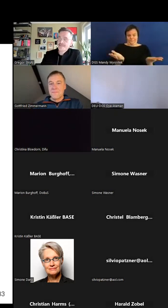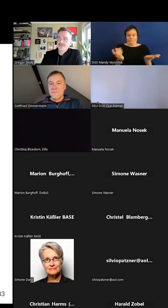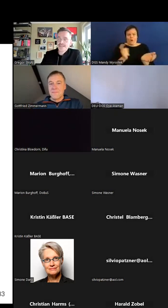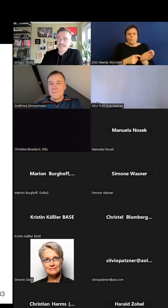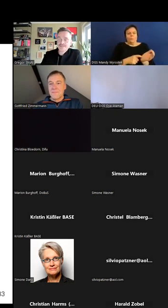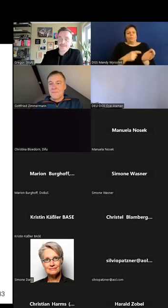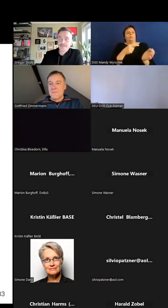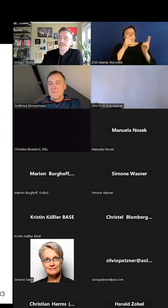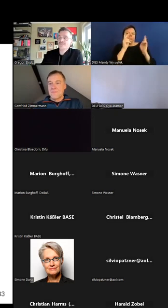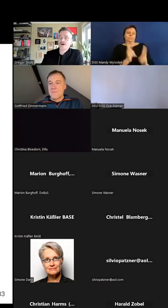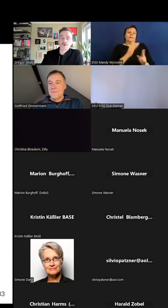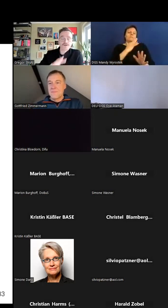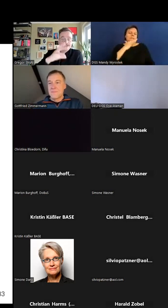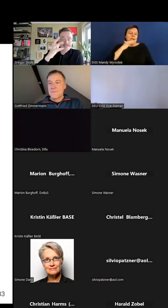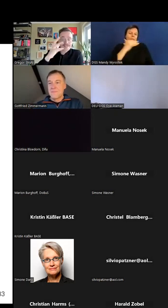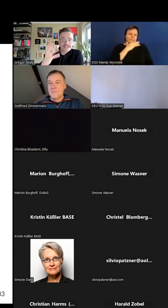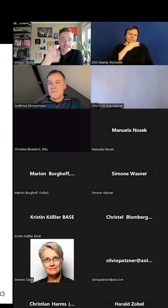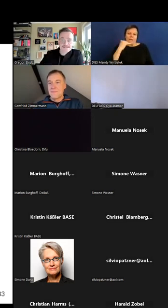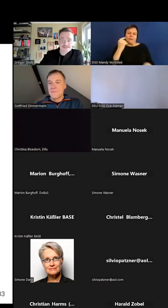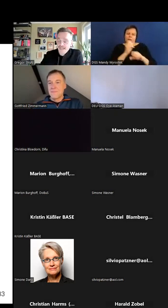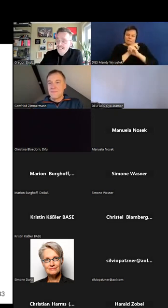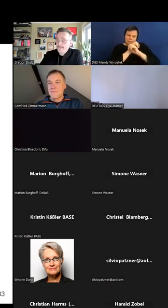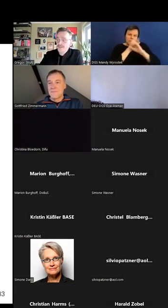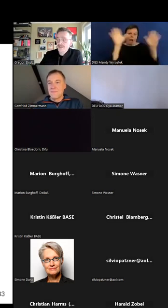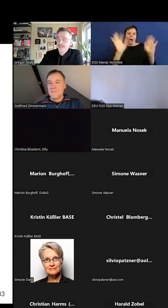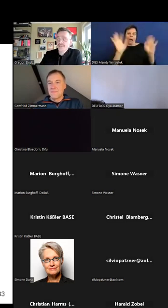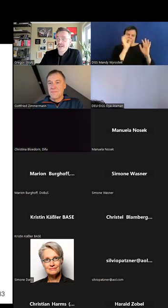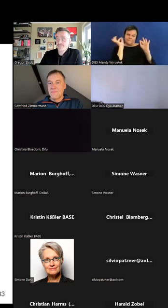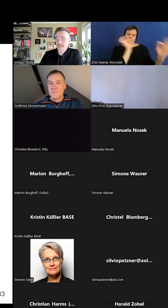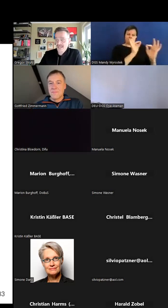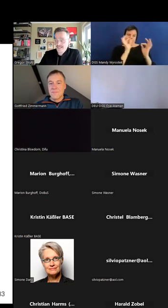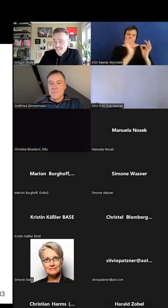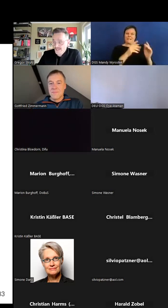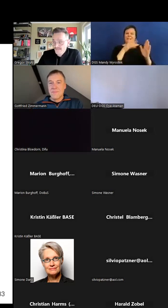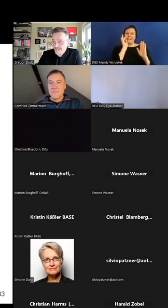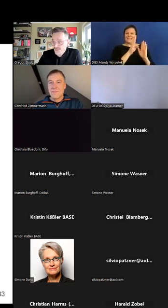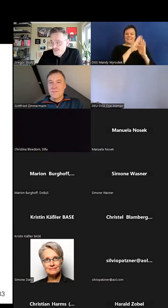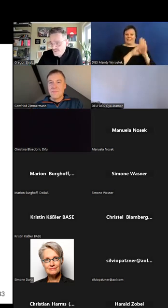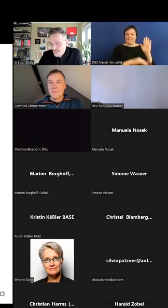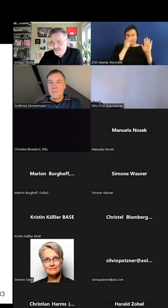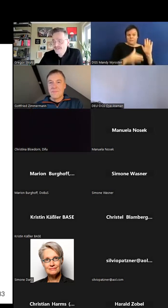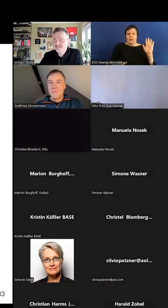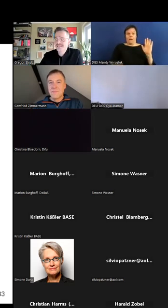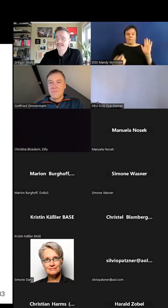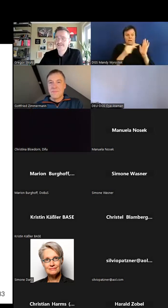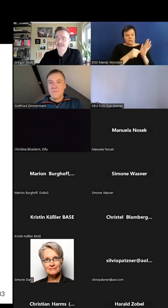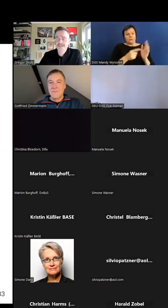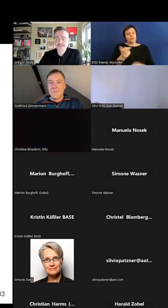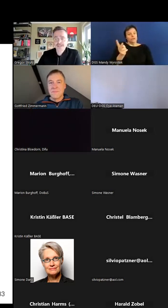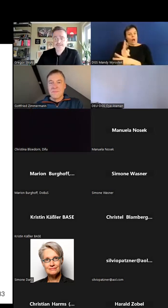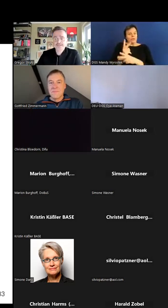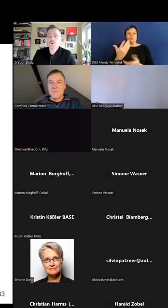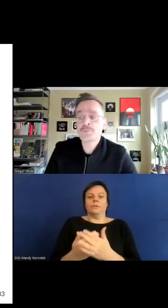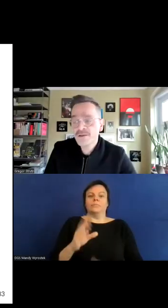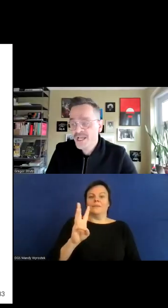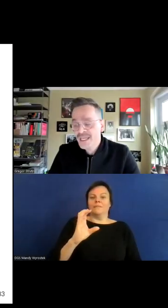eingehen werde wir haben aber eben auch quasi auf internationaler ebene die unbehindertenrechtskonvention zu der ich ihnen was erzählen werde